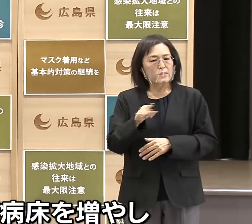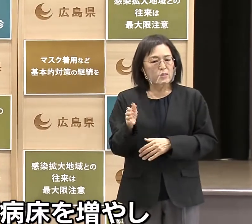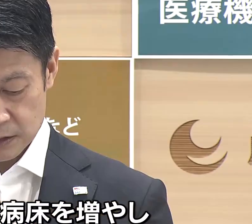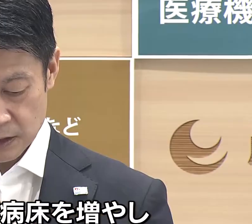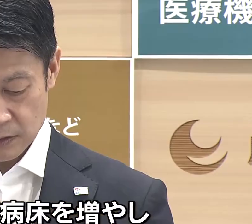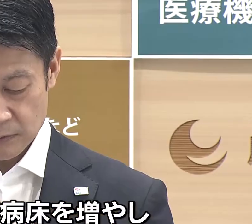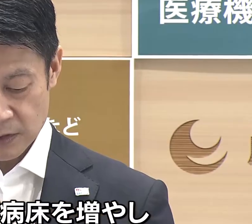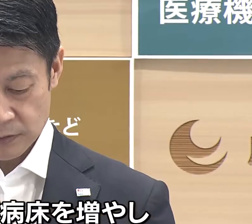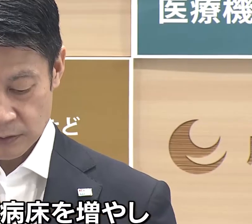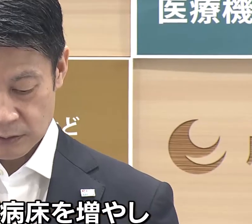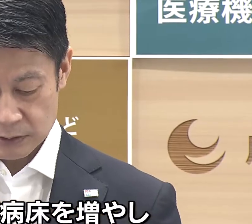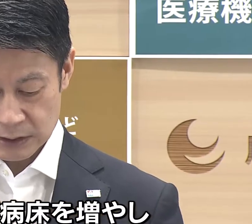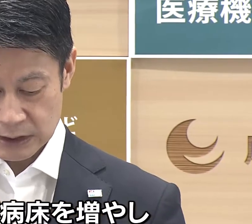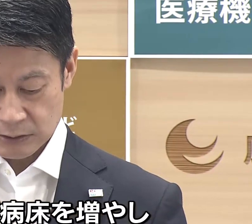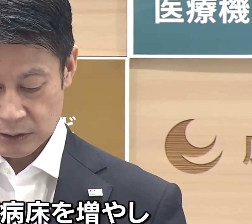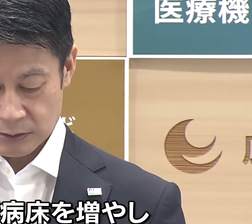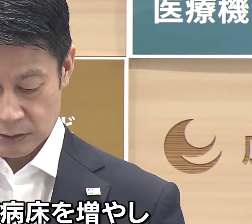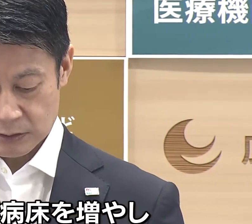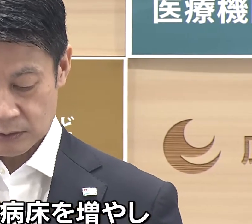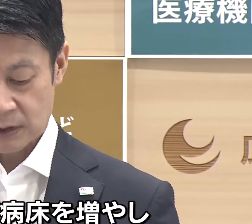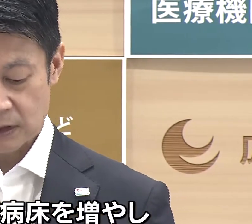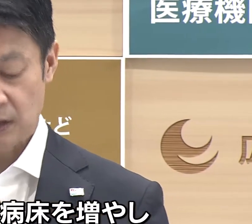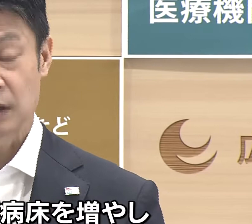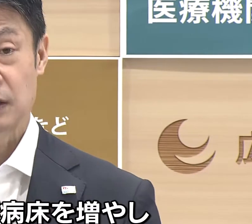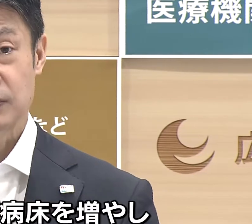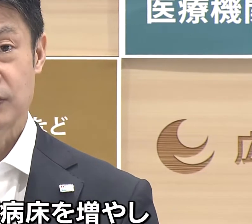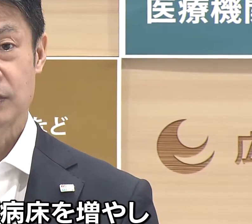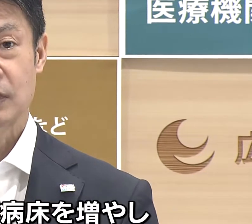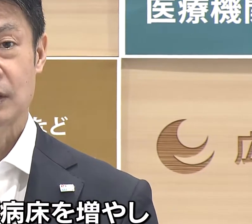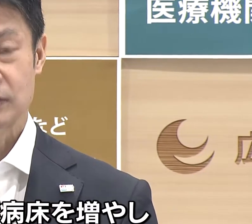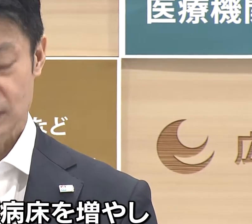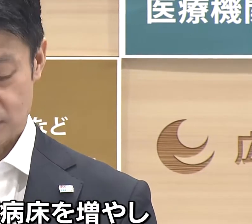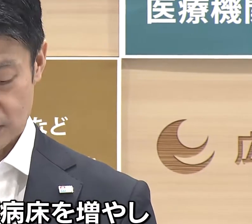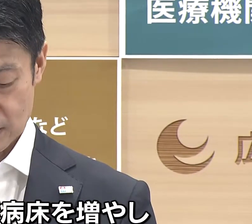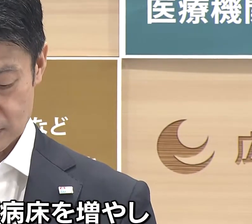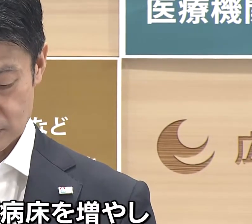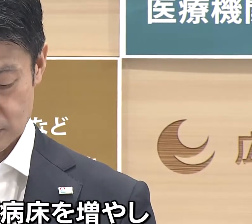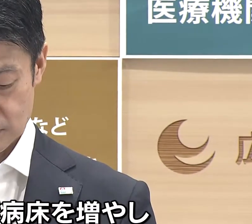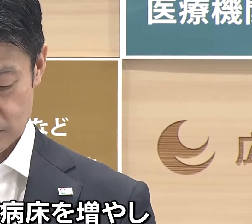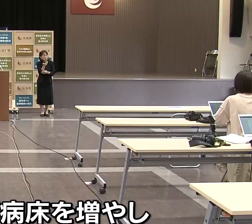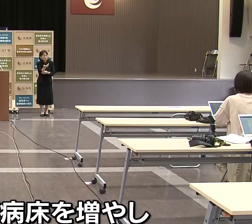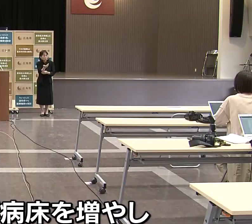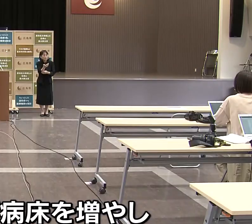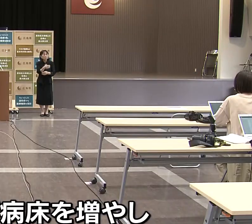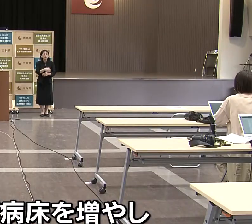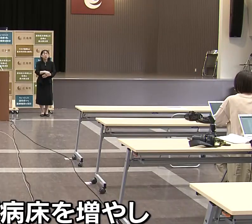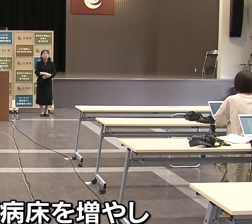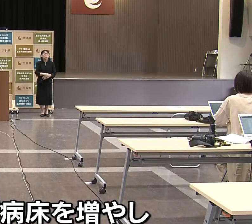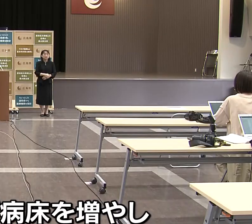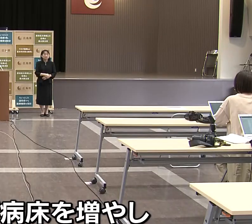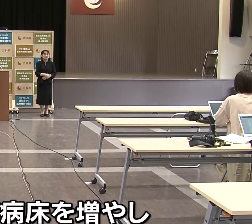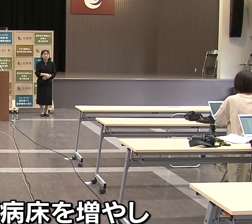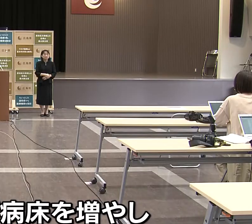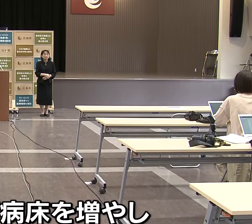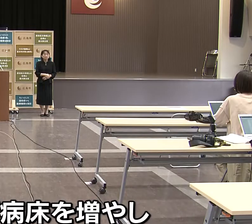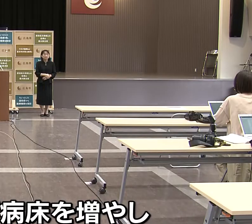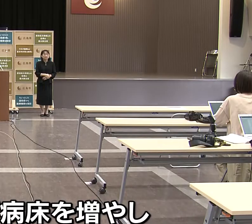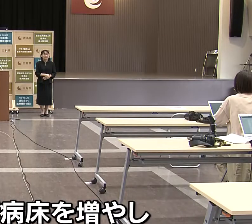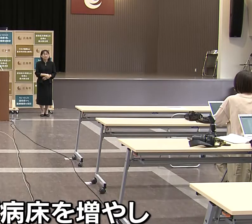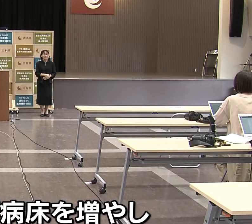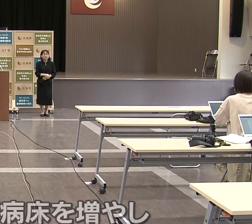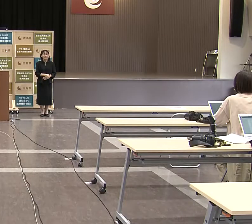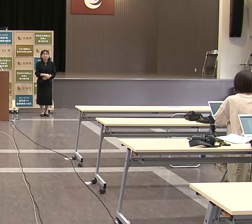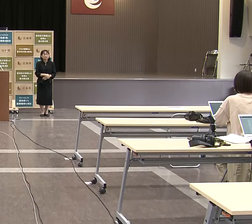ば了承増やし医療で受け止める体制を確保するとして県民に対し完全対策の徹底を求めまし